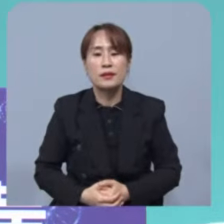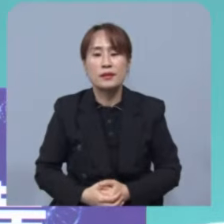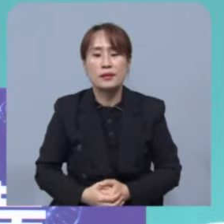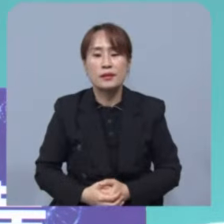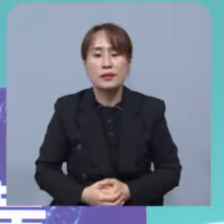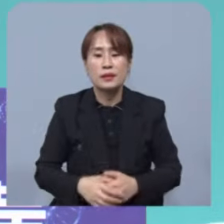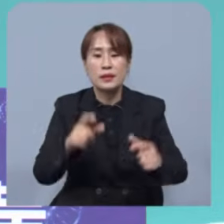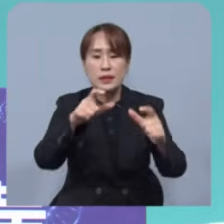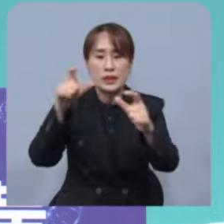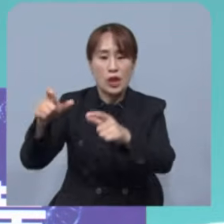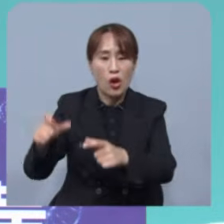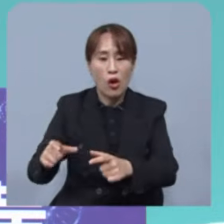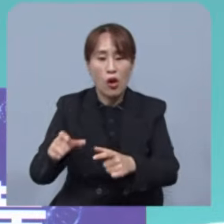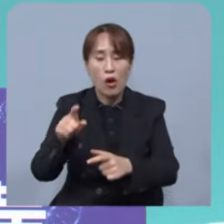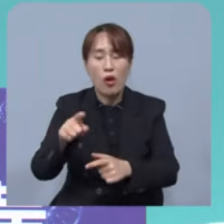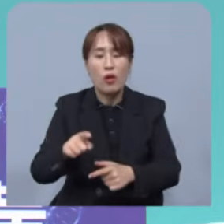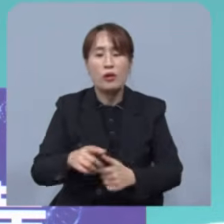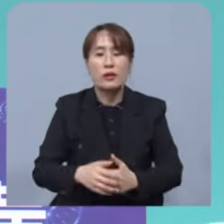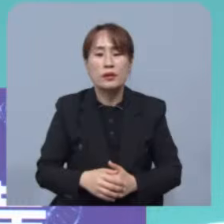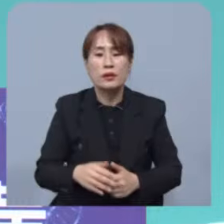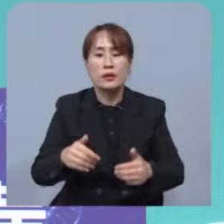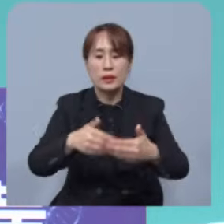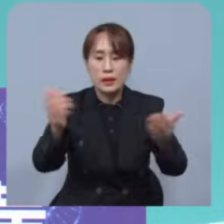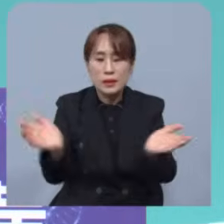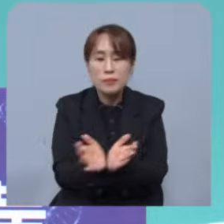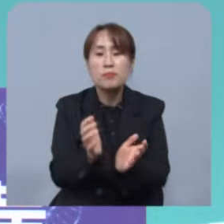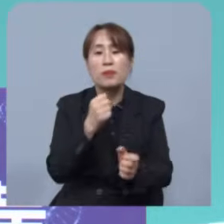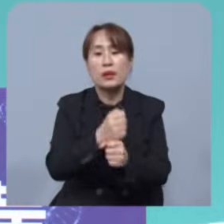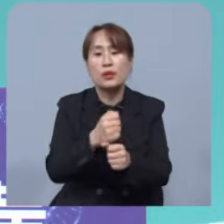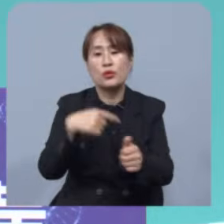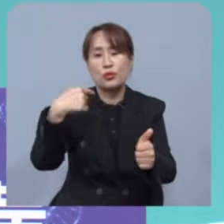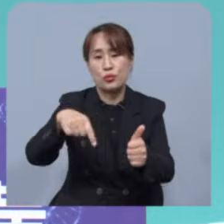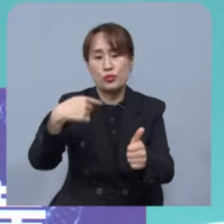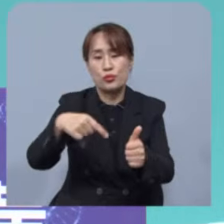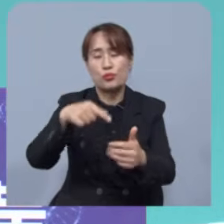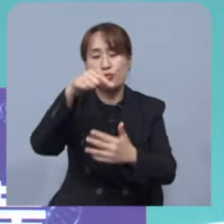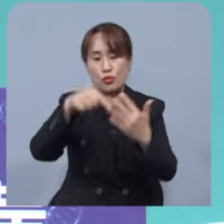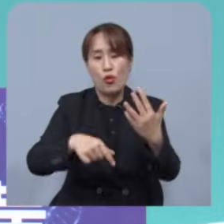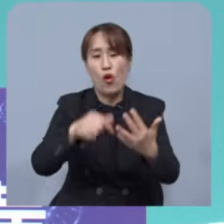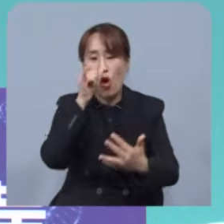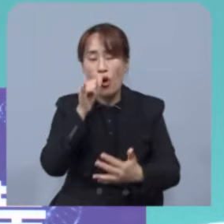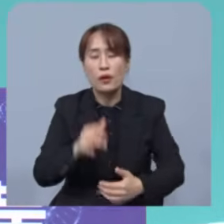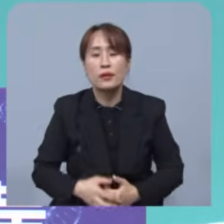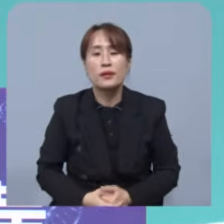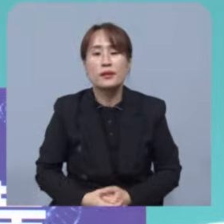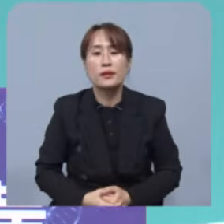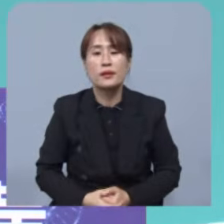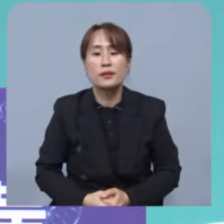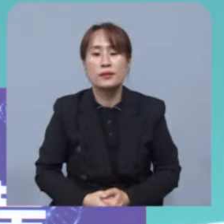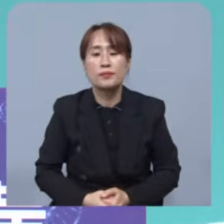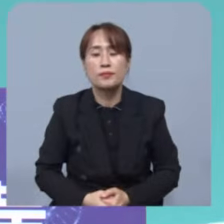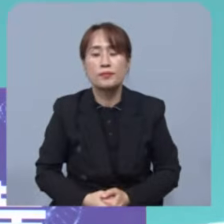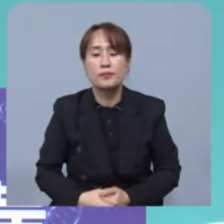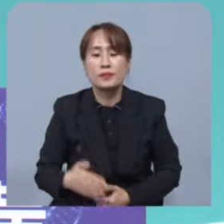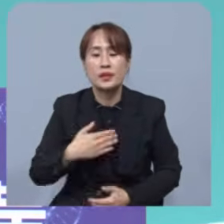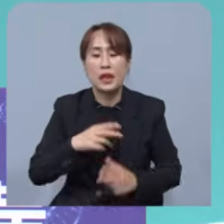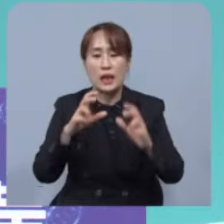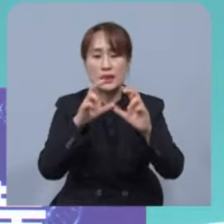해서 한 지역 단위로 일종의 악단 같은 걸 만들어서 이제 교육을 시키는 프로그램이 있는데 그걸 제가